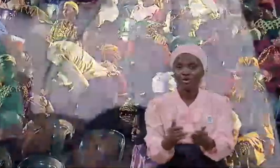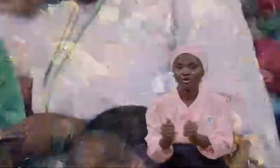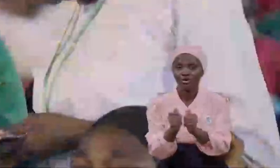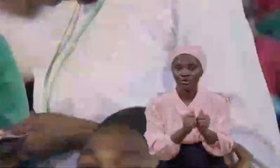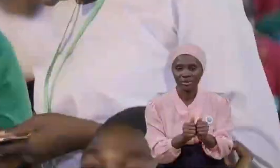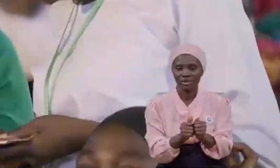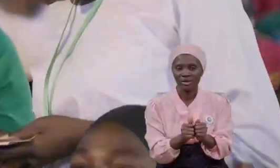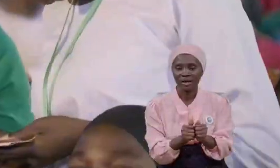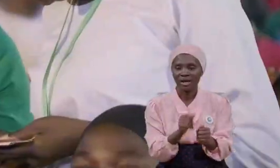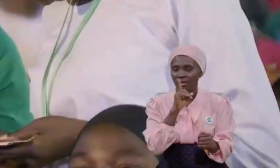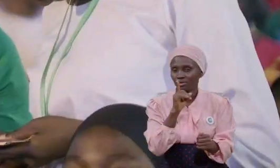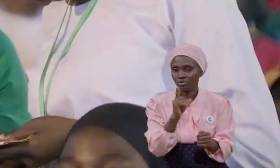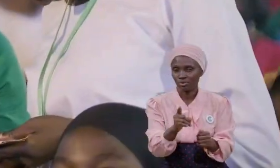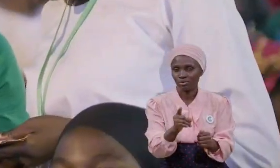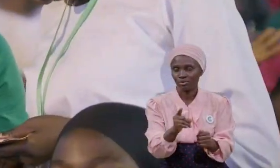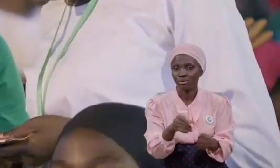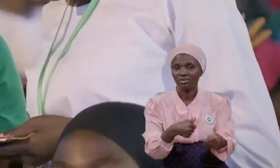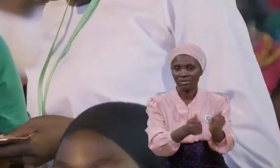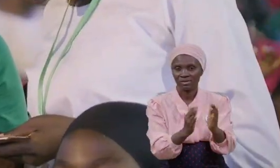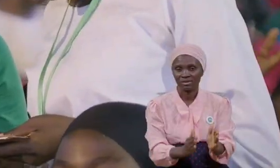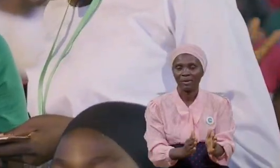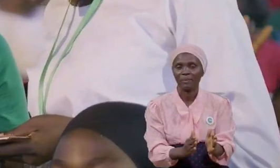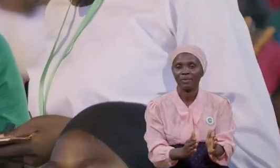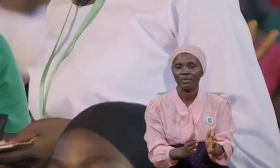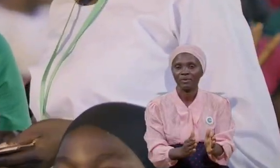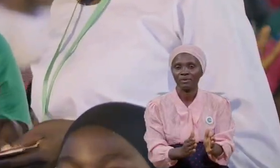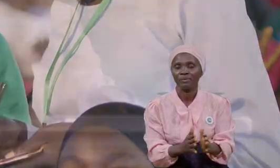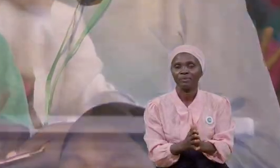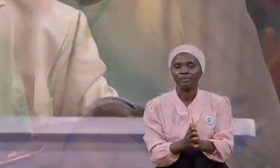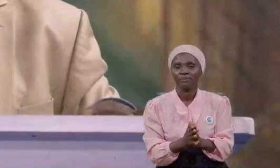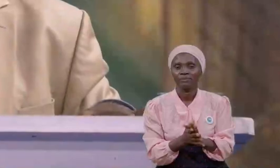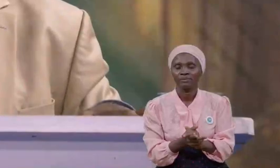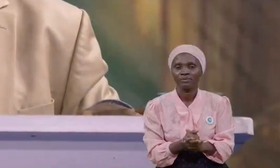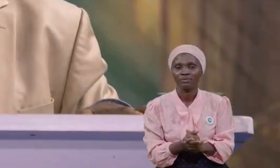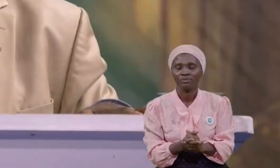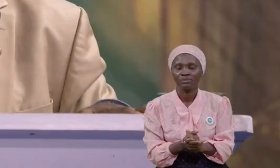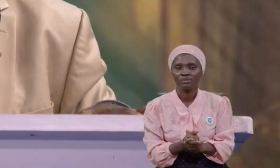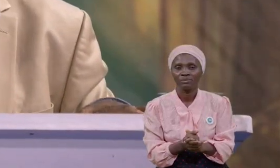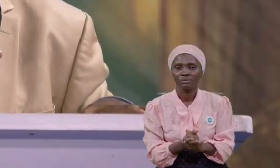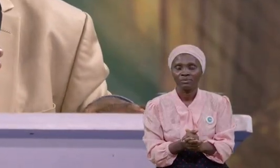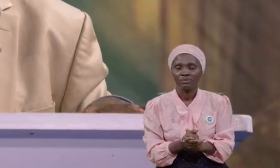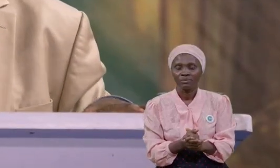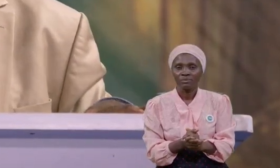Un disciple, un véritable disciple. Donc, vous qui avez donné votre vie au Seigneur,